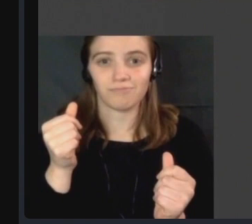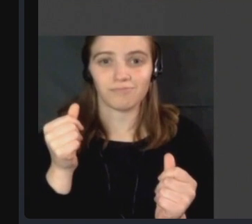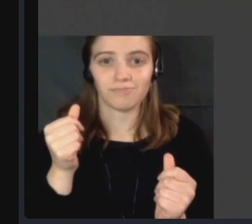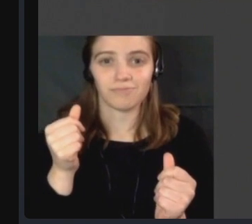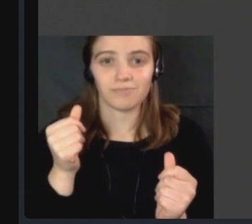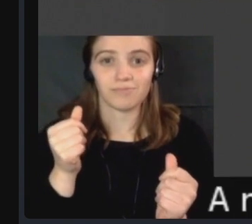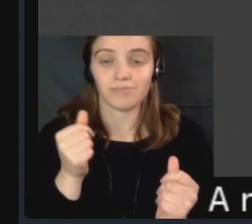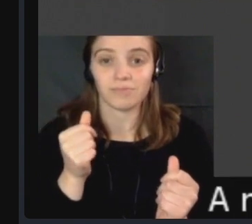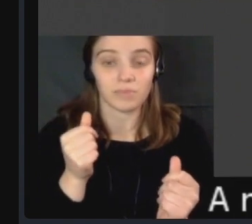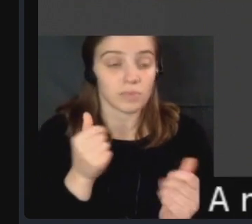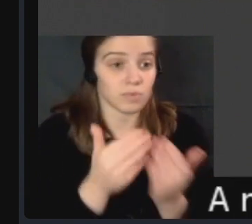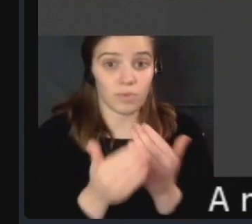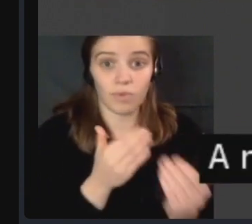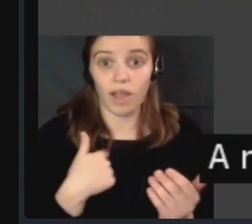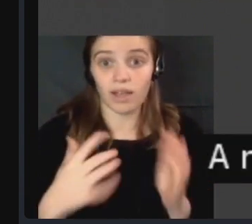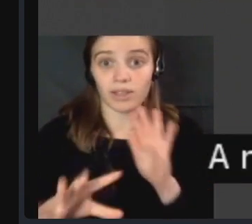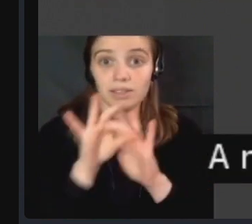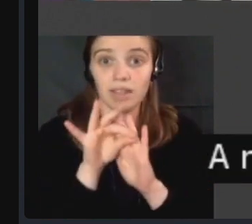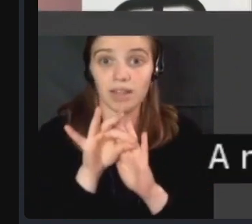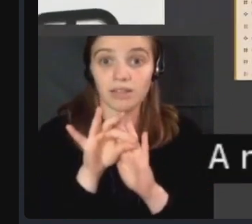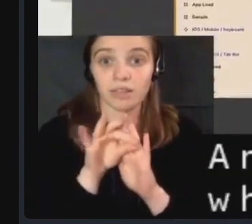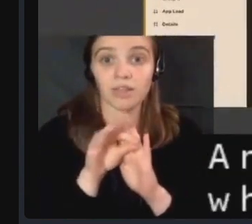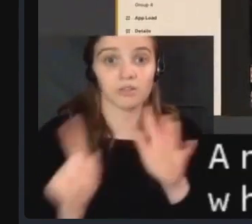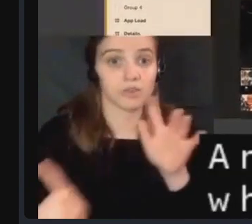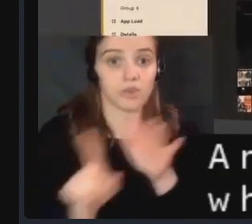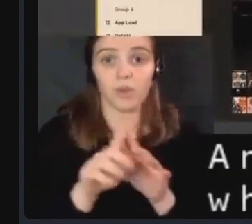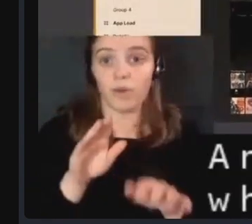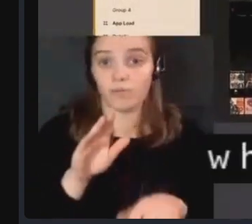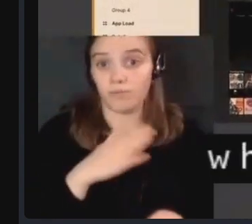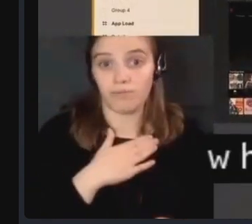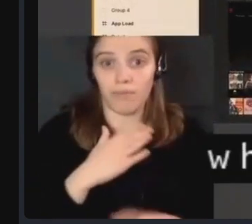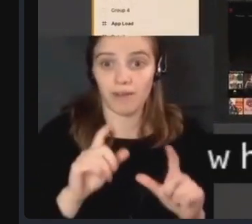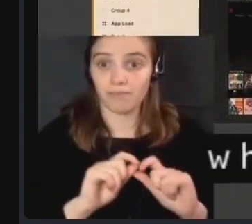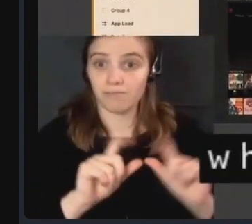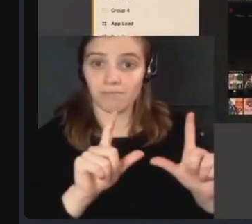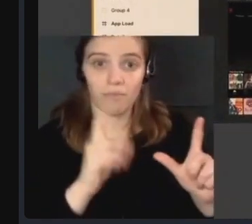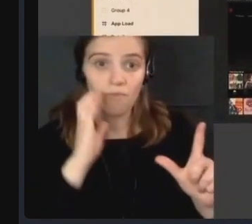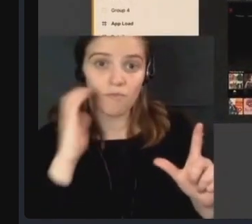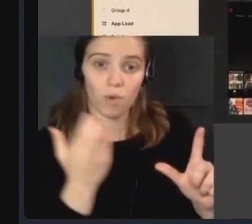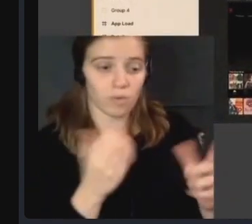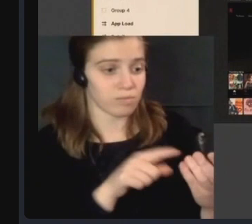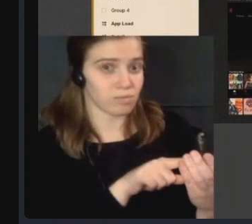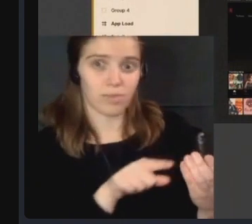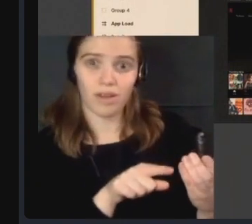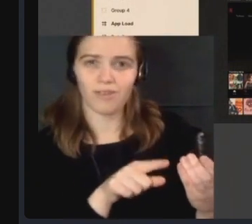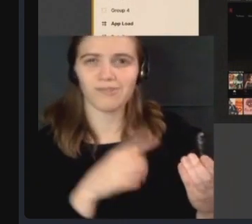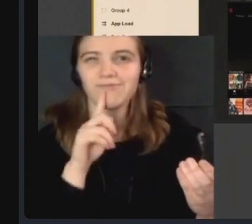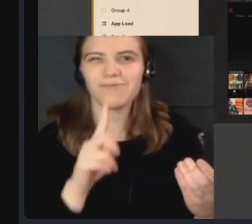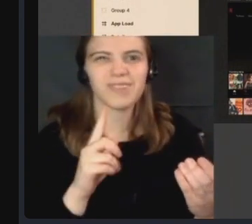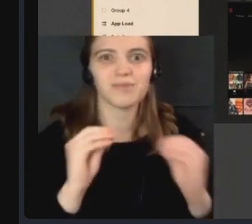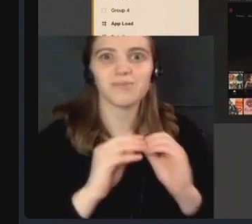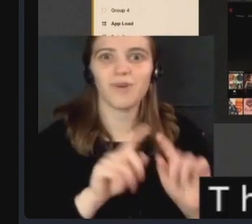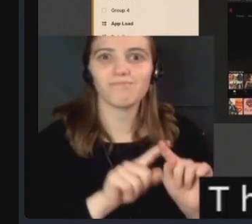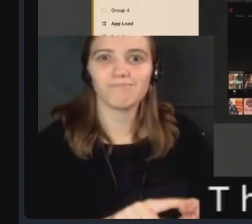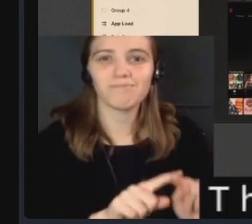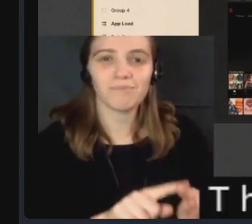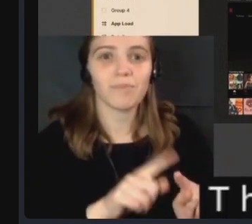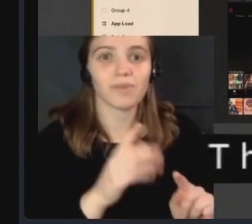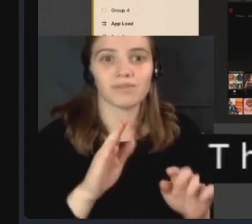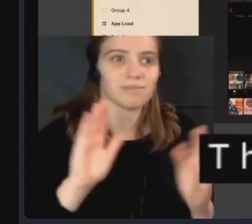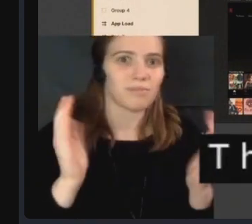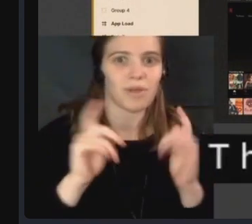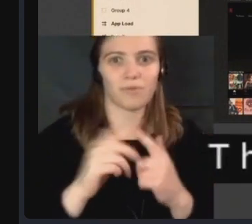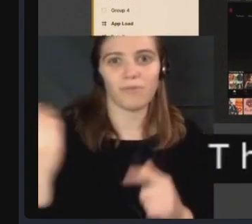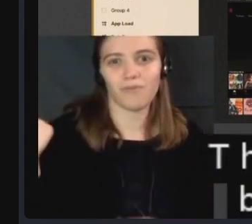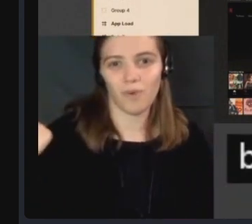whatever I select is Bon, showing ça, c'est up on my classique, phone. ça. Ça, c'est Super l'actuel, simple. gros. This is even more reliable before, and Ça, it's c'est comme available avant. on Android